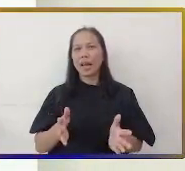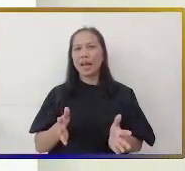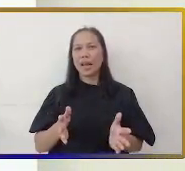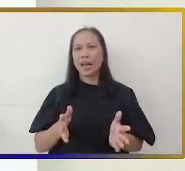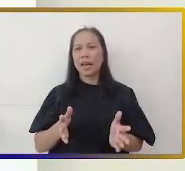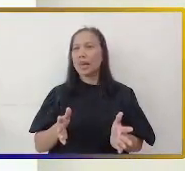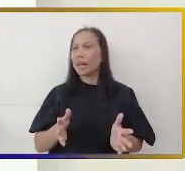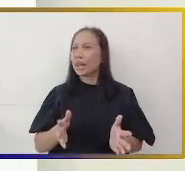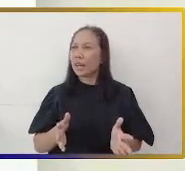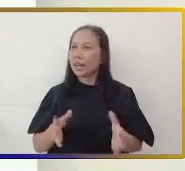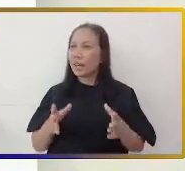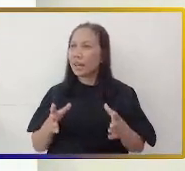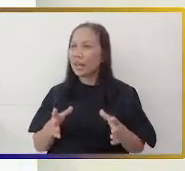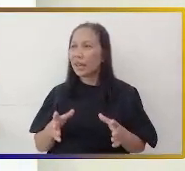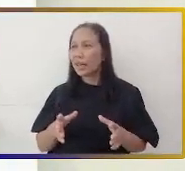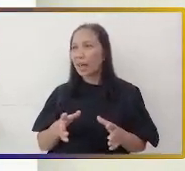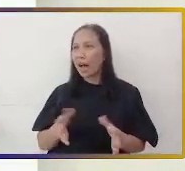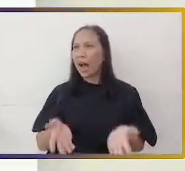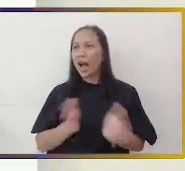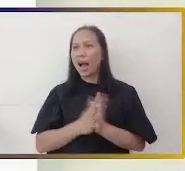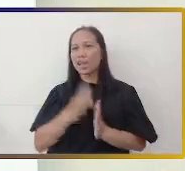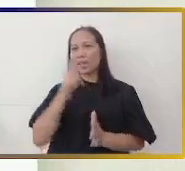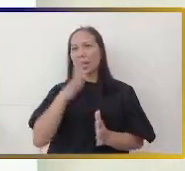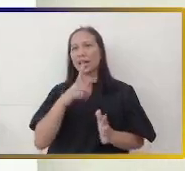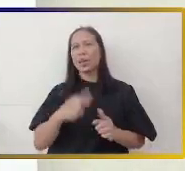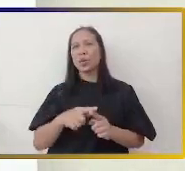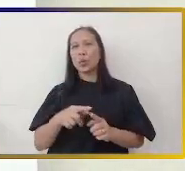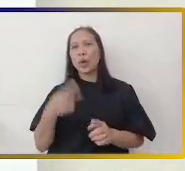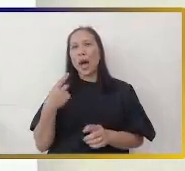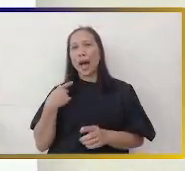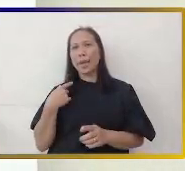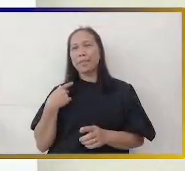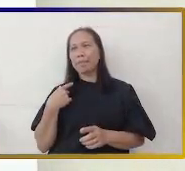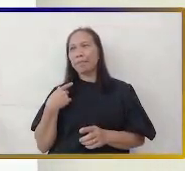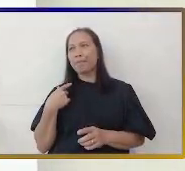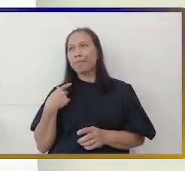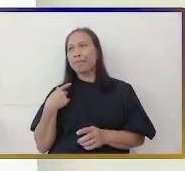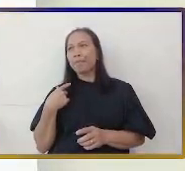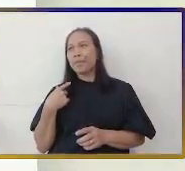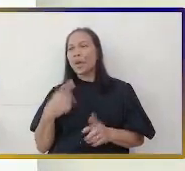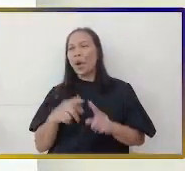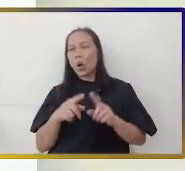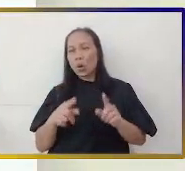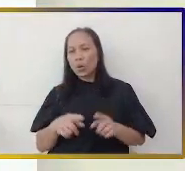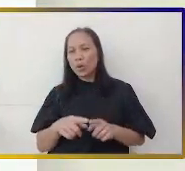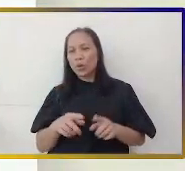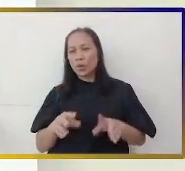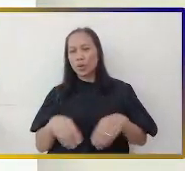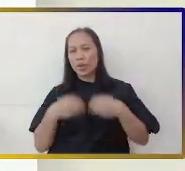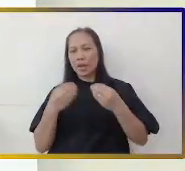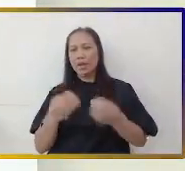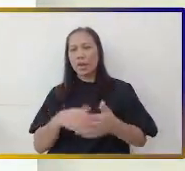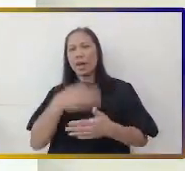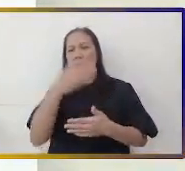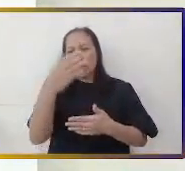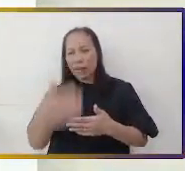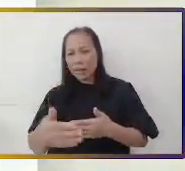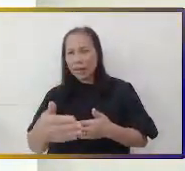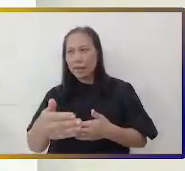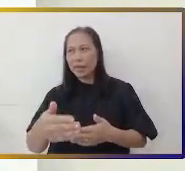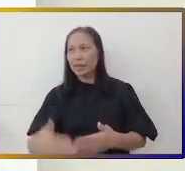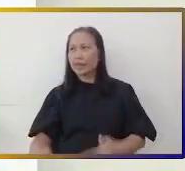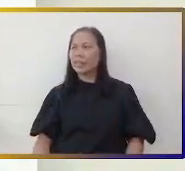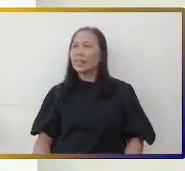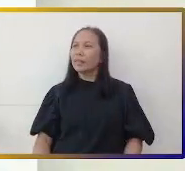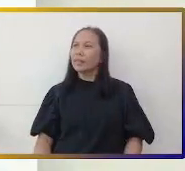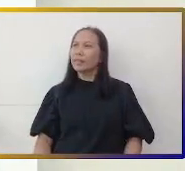weekly may time naman this week Like for example this week Wala po akong blessing na natanggap Yung pattern ko